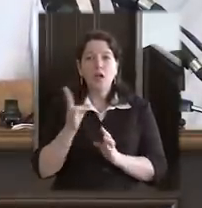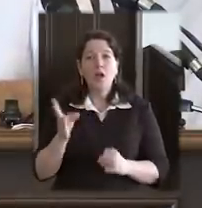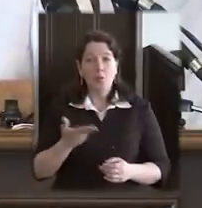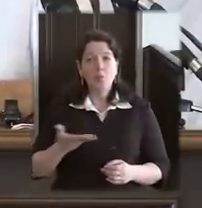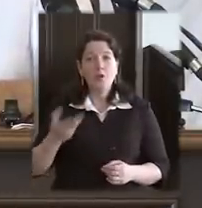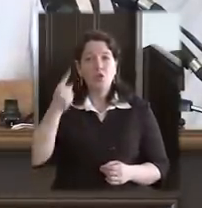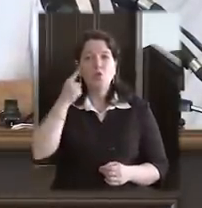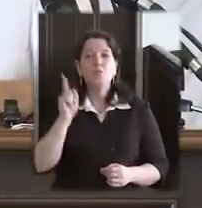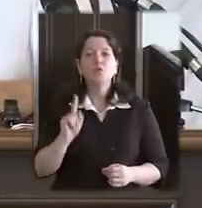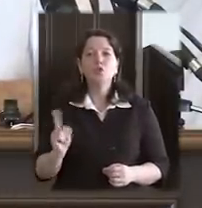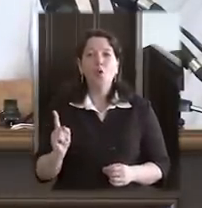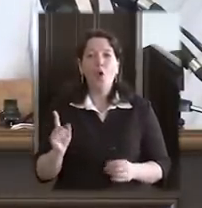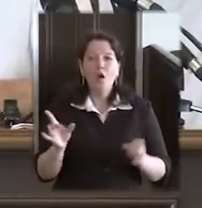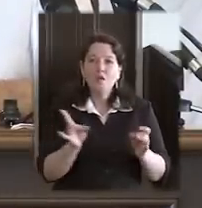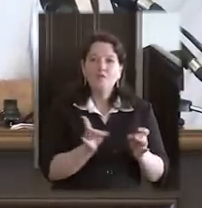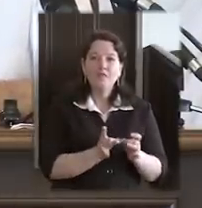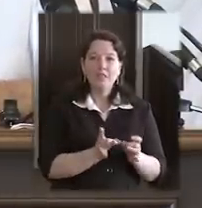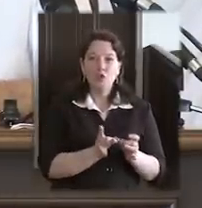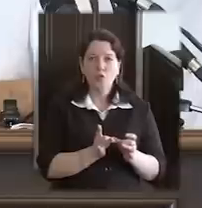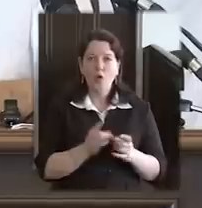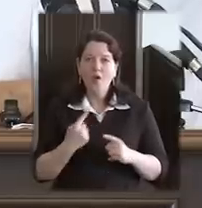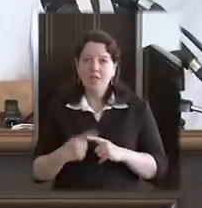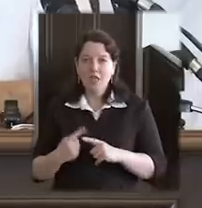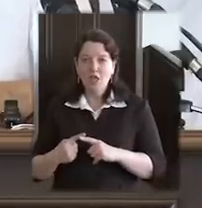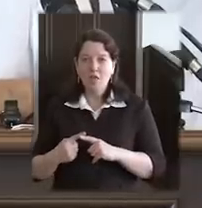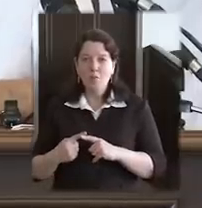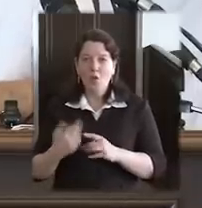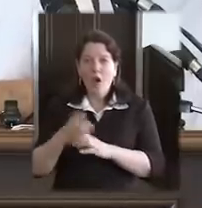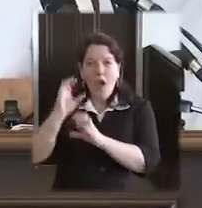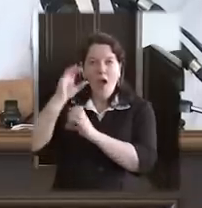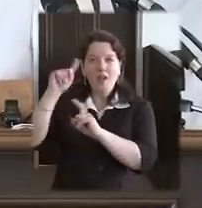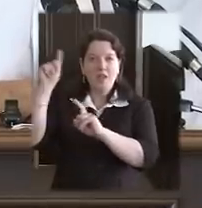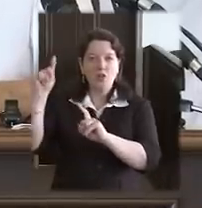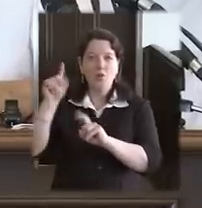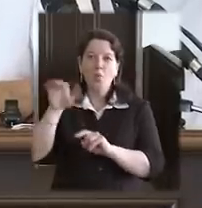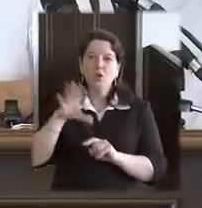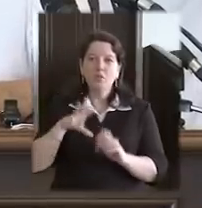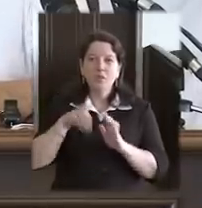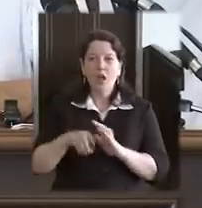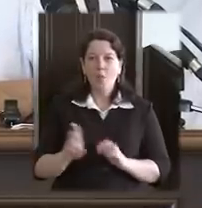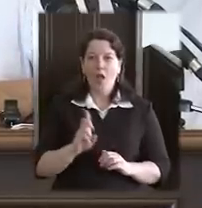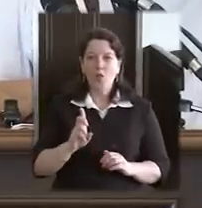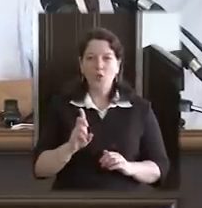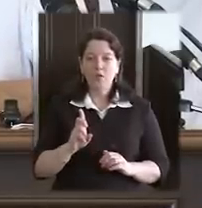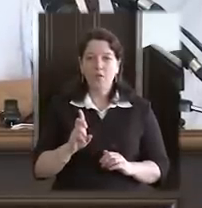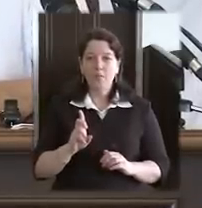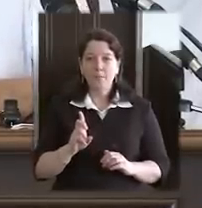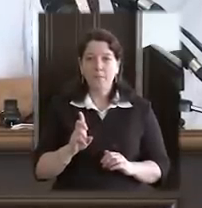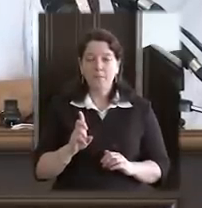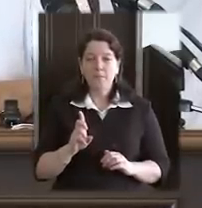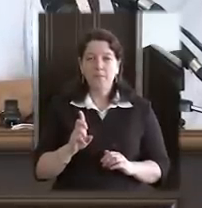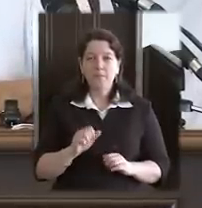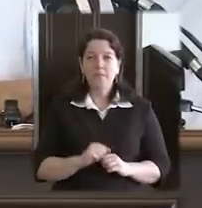опять-таки, подразумеваем что? Физику, химию, да, астрономию, ну, биологию, конечно.